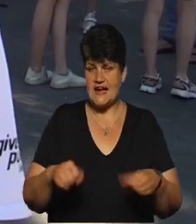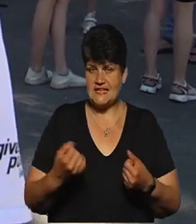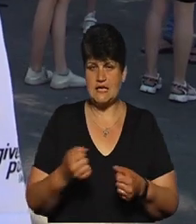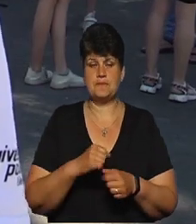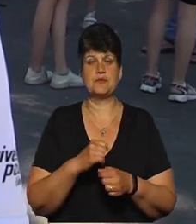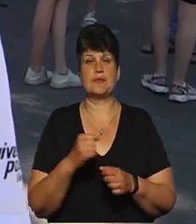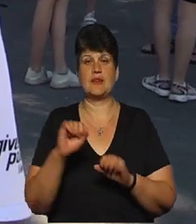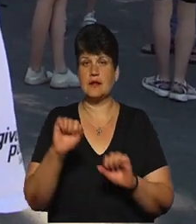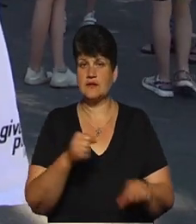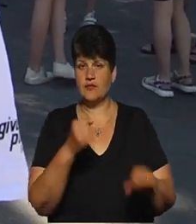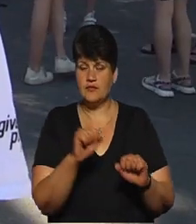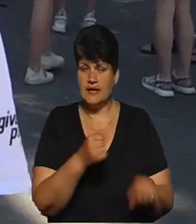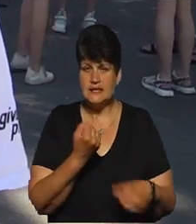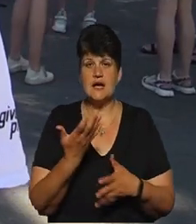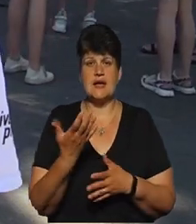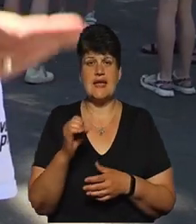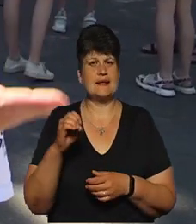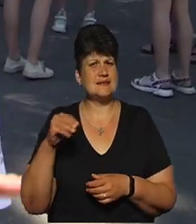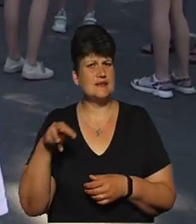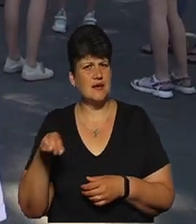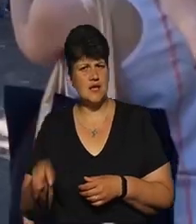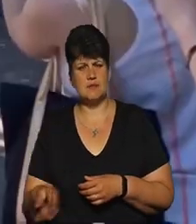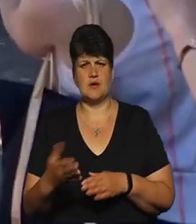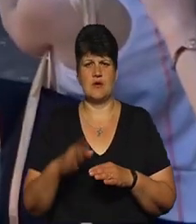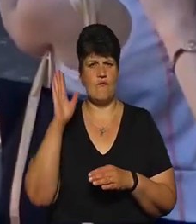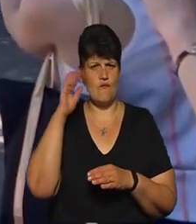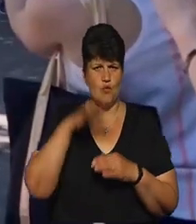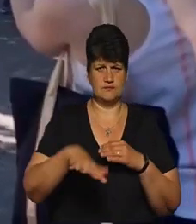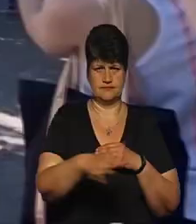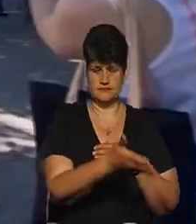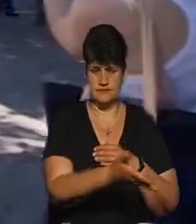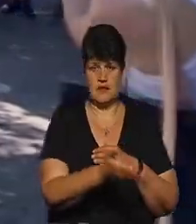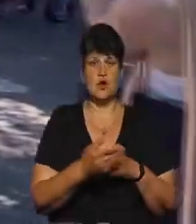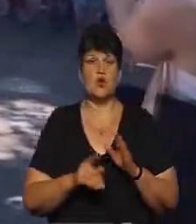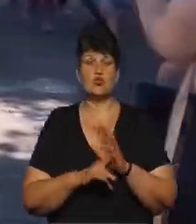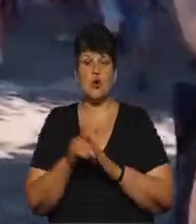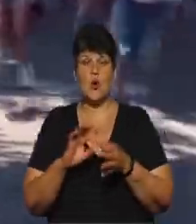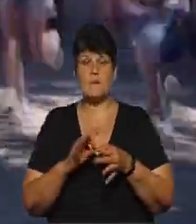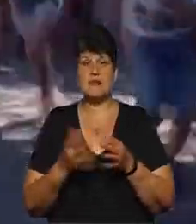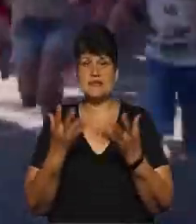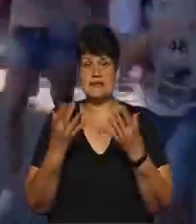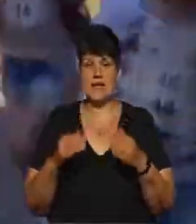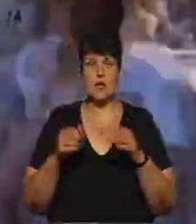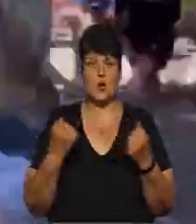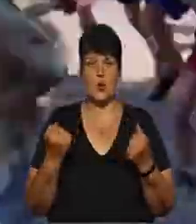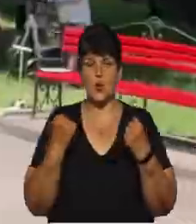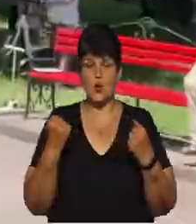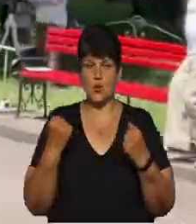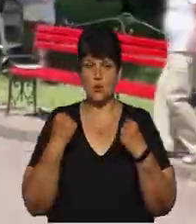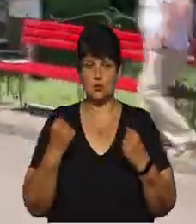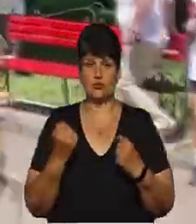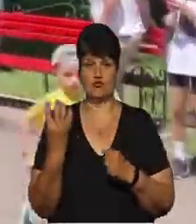фехтування з екстриму, водна локація. Розпочинають Олімпійський день з руханок і забігів у 4 вікових